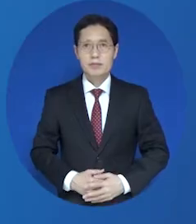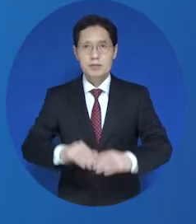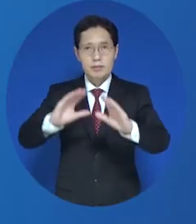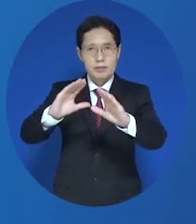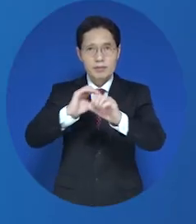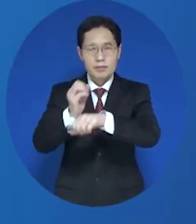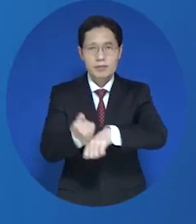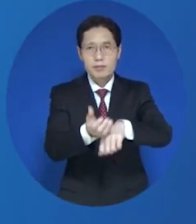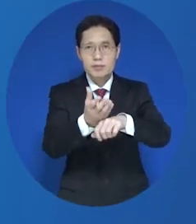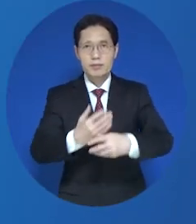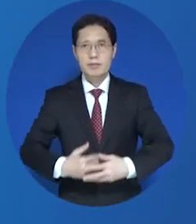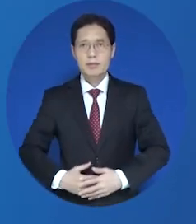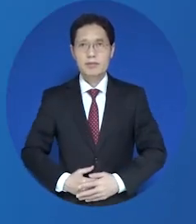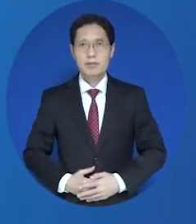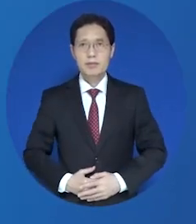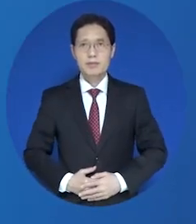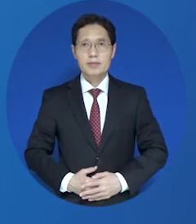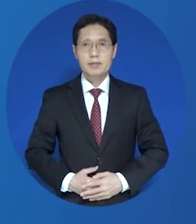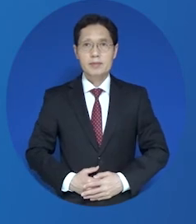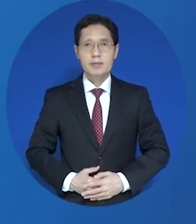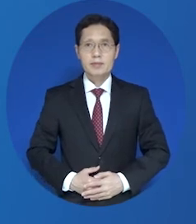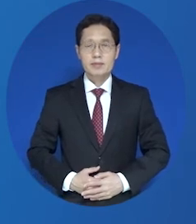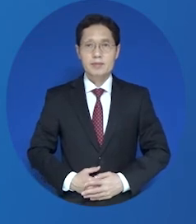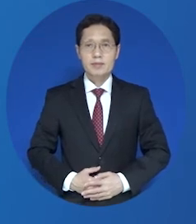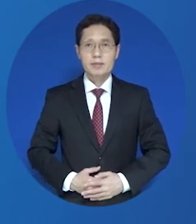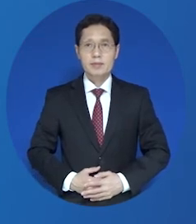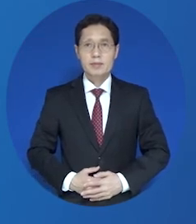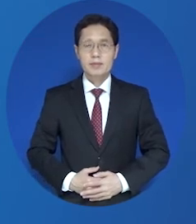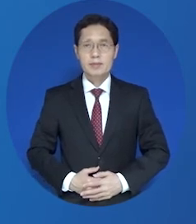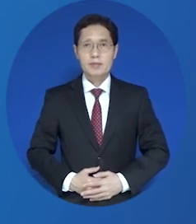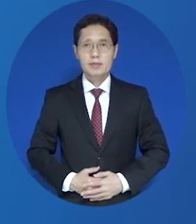이어서 한 주간 시정 단신을 알려드립니다.